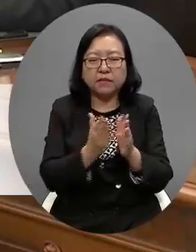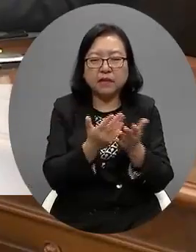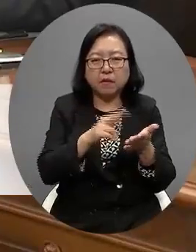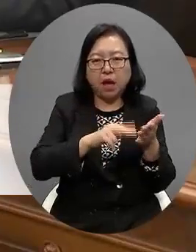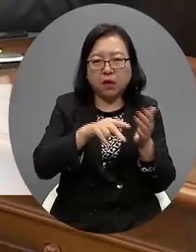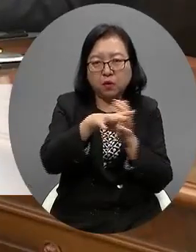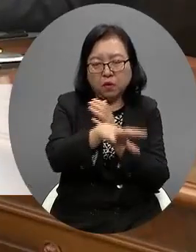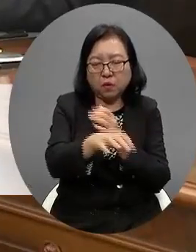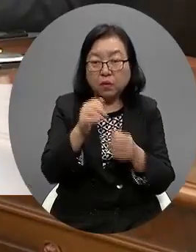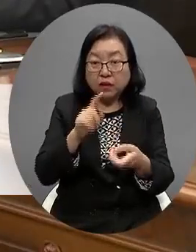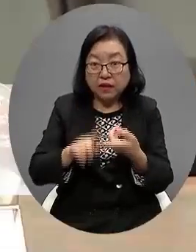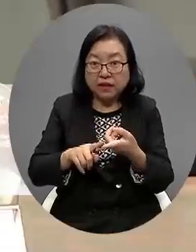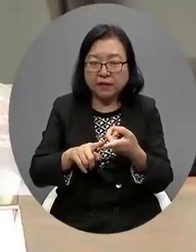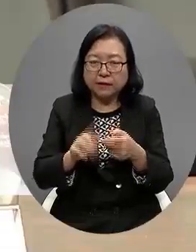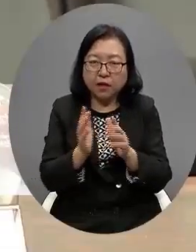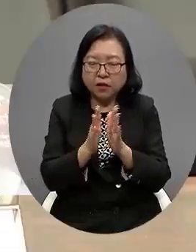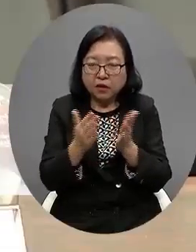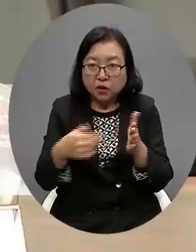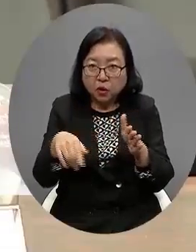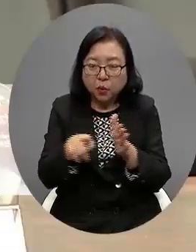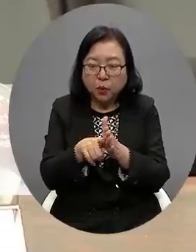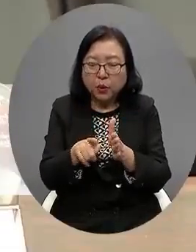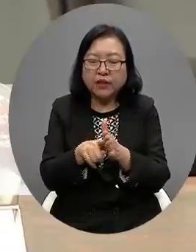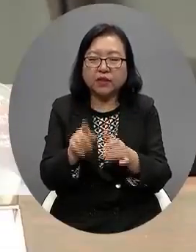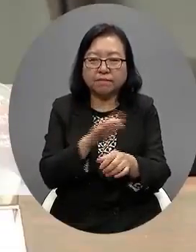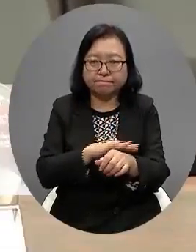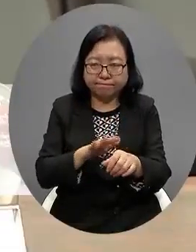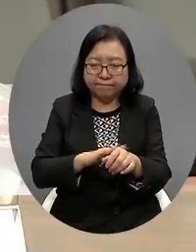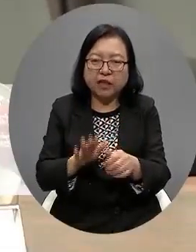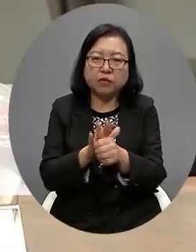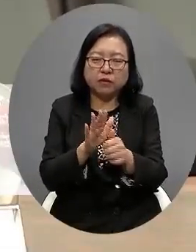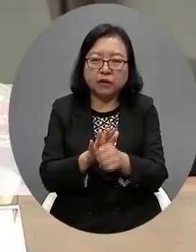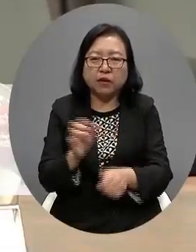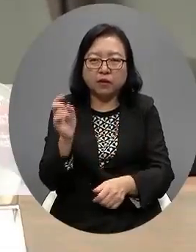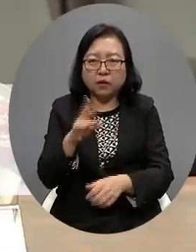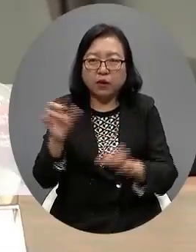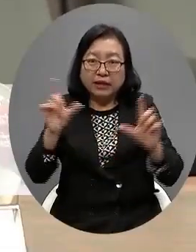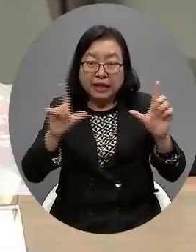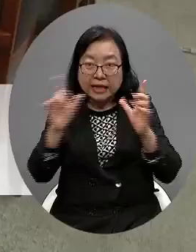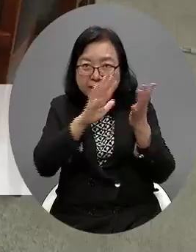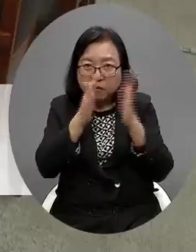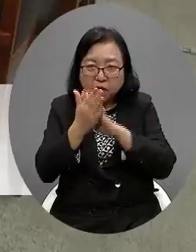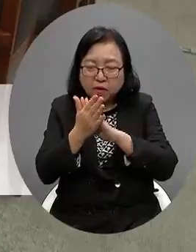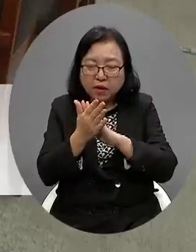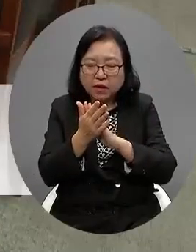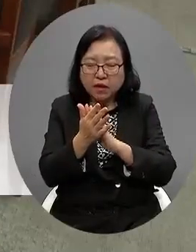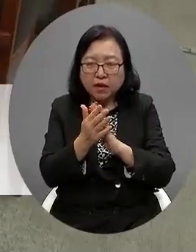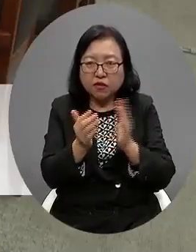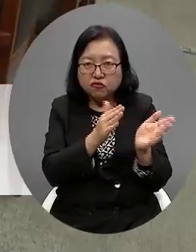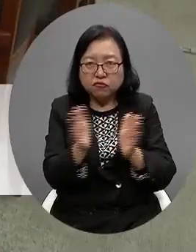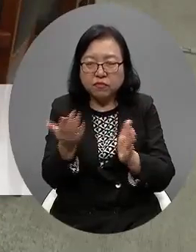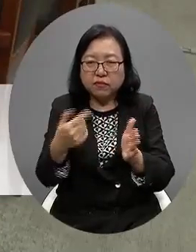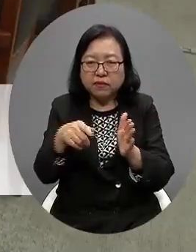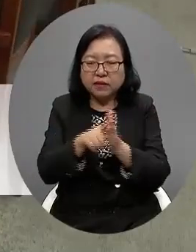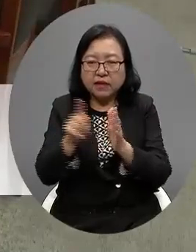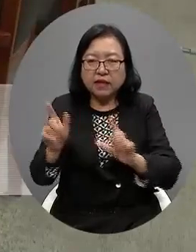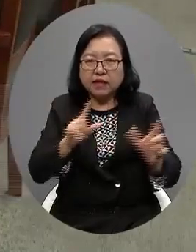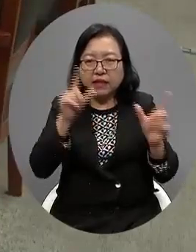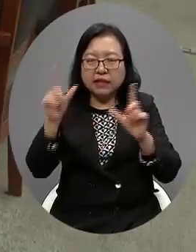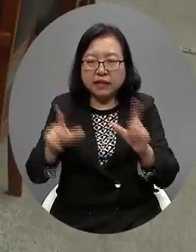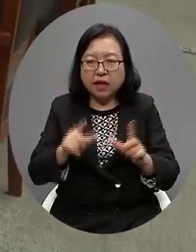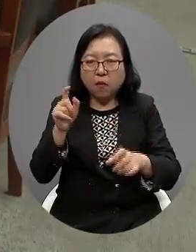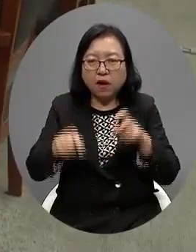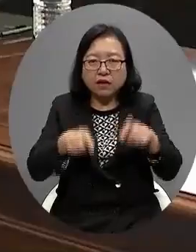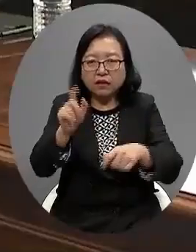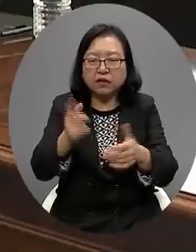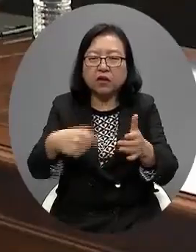시의성 있게 조명할 것을 조언했습니다 또 기후변화에 대응해 생활 속 친환경 실천 문화를 선도하는